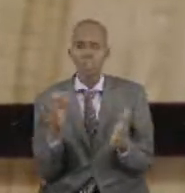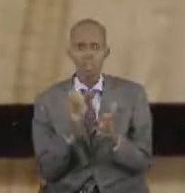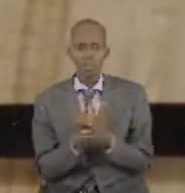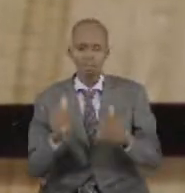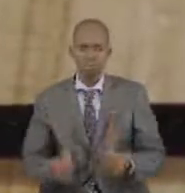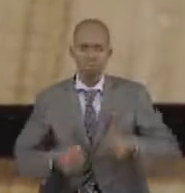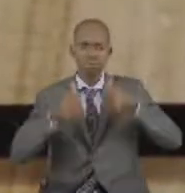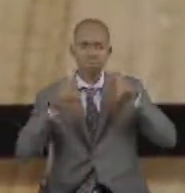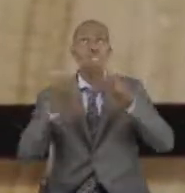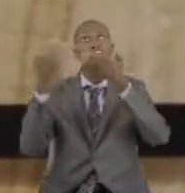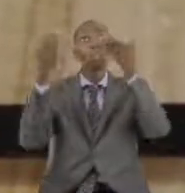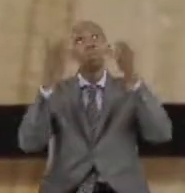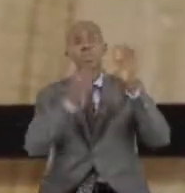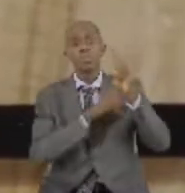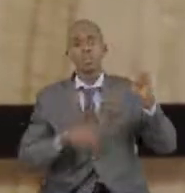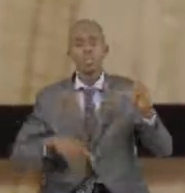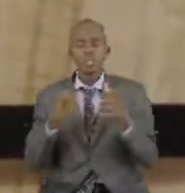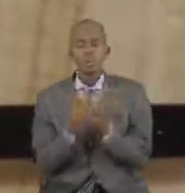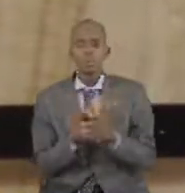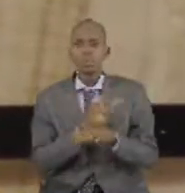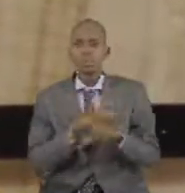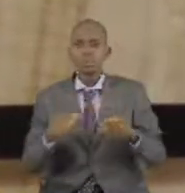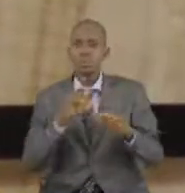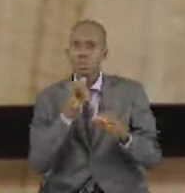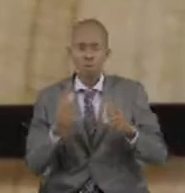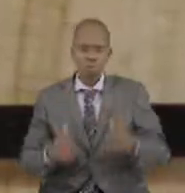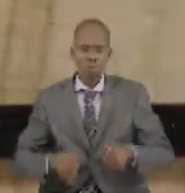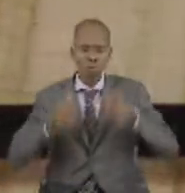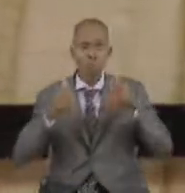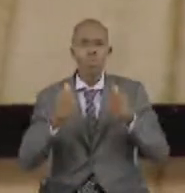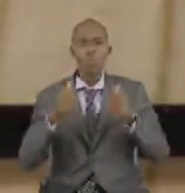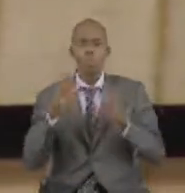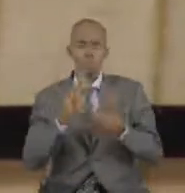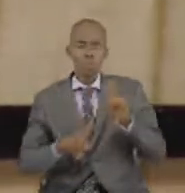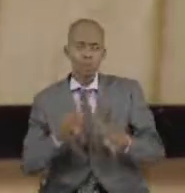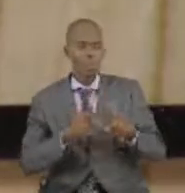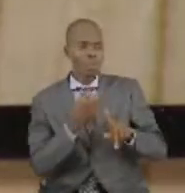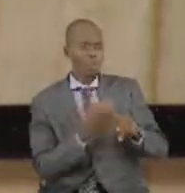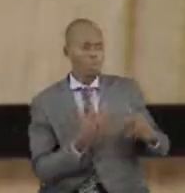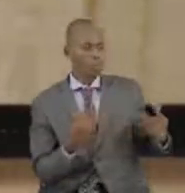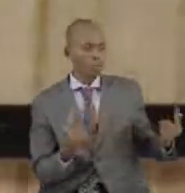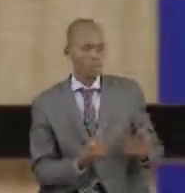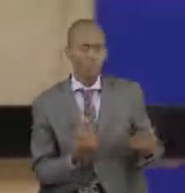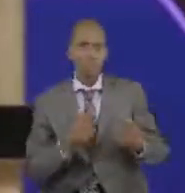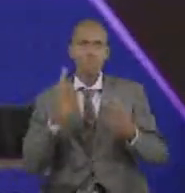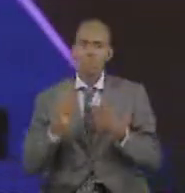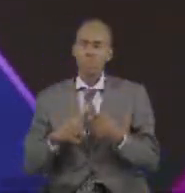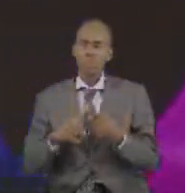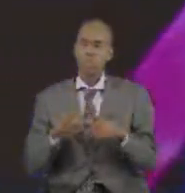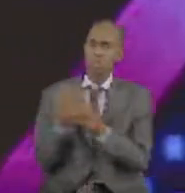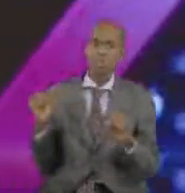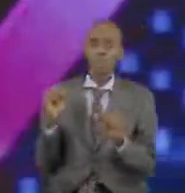service du seigneur quelque chose qui fait la promotion des gens qui amènent les gens d'y pêcher à l'as saint-etienne